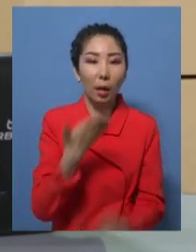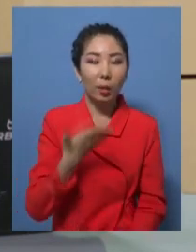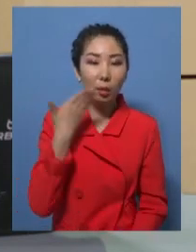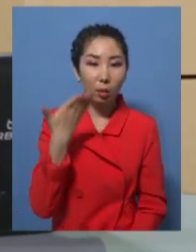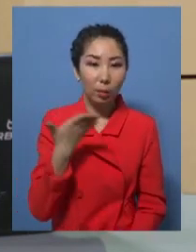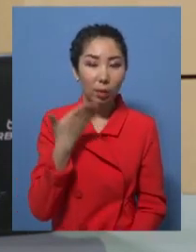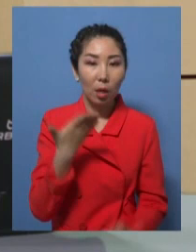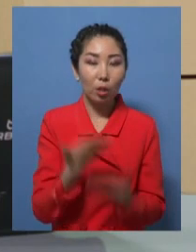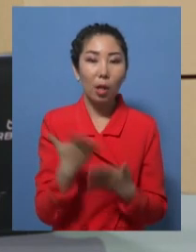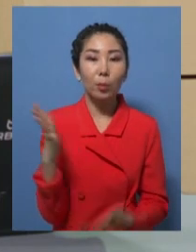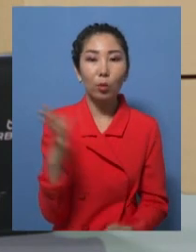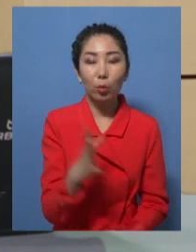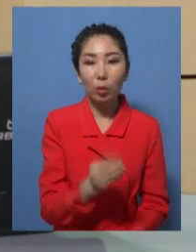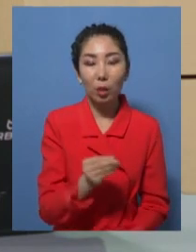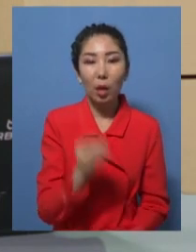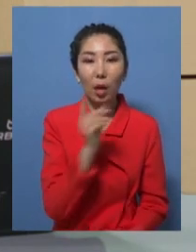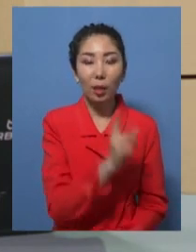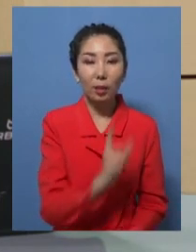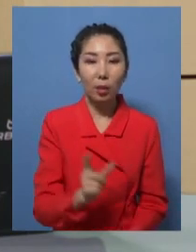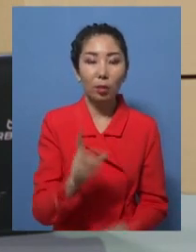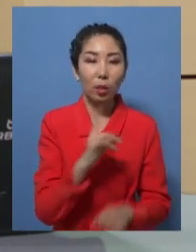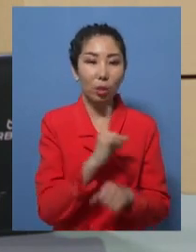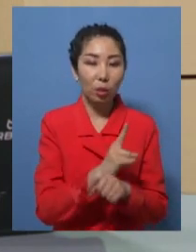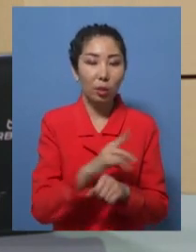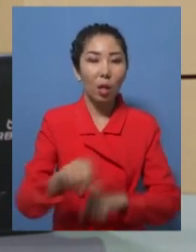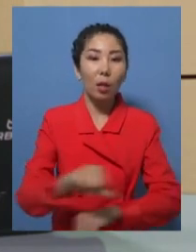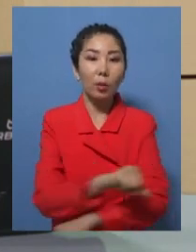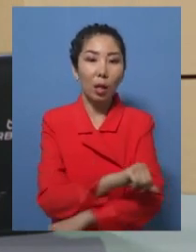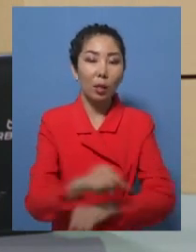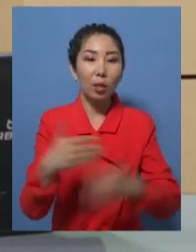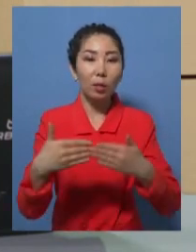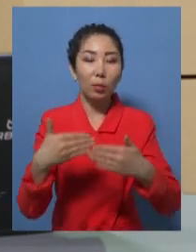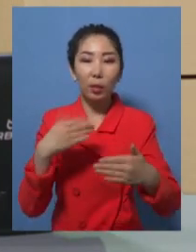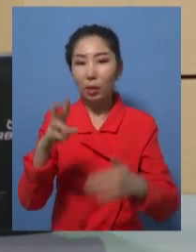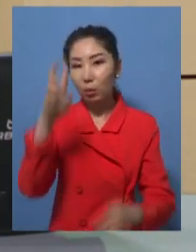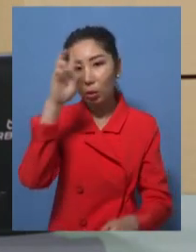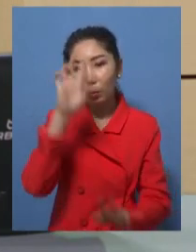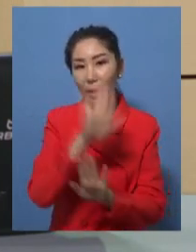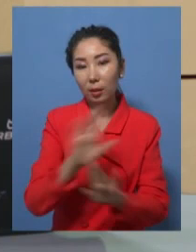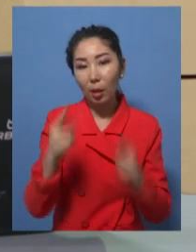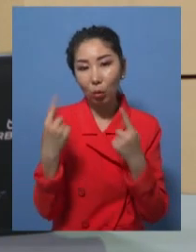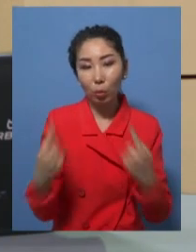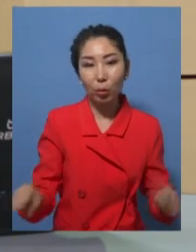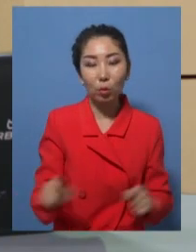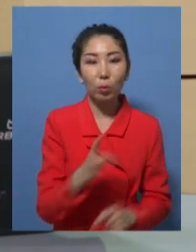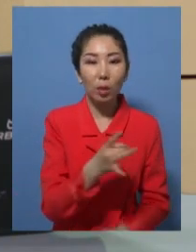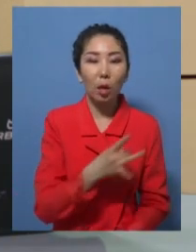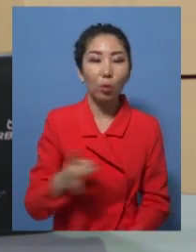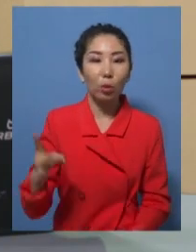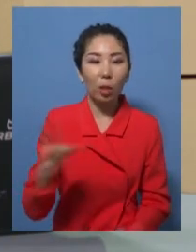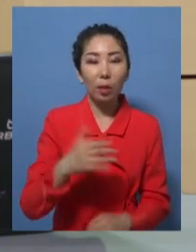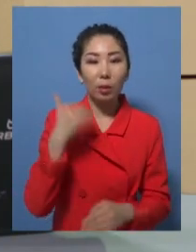айтатынымыз, жалпы көбіне алаяқтар шетелден, немесе алыс жақын шет мемлекеттен, немесе басқа облыстардың